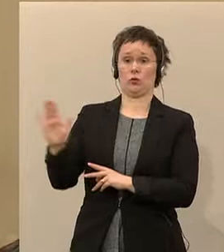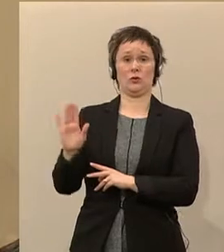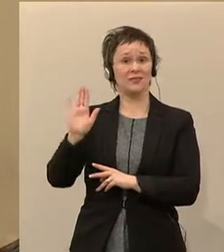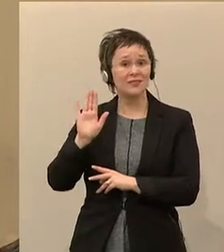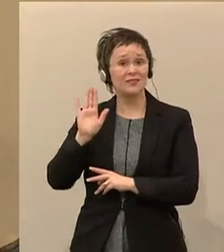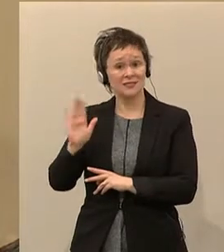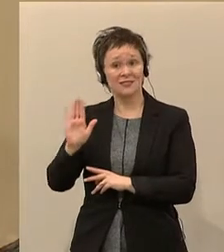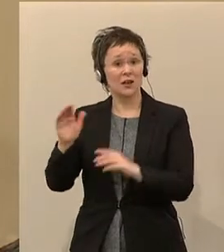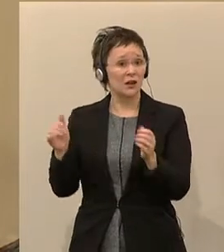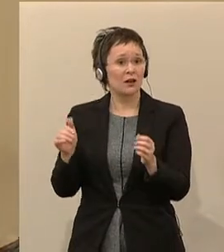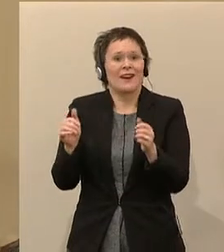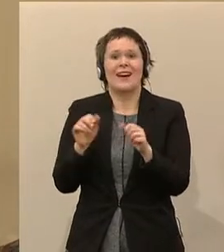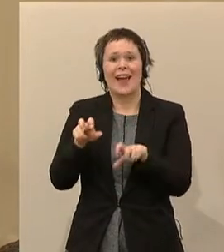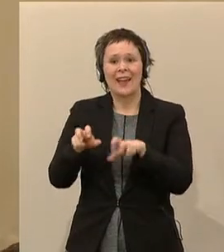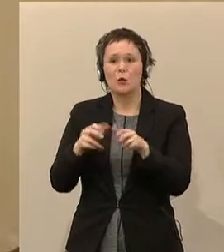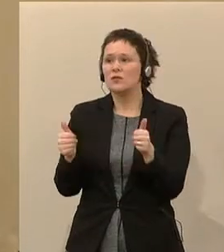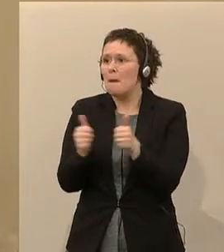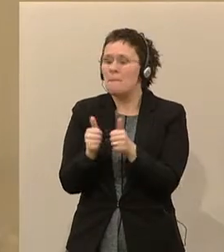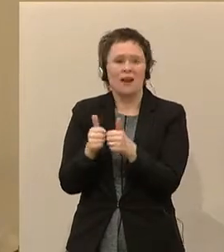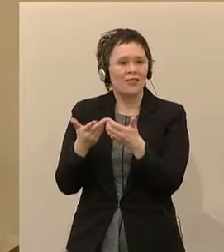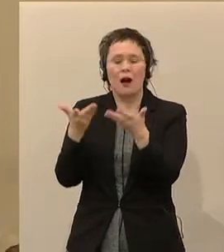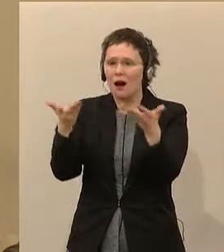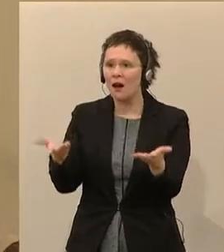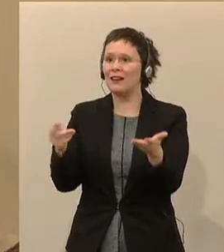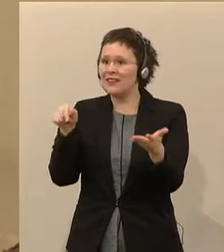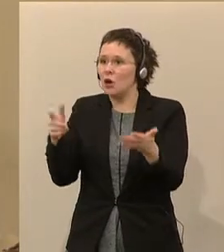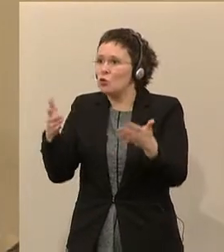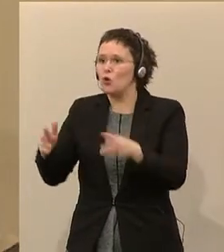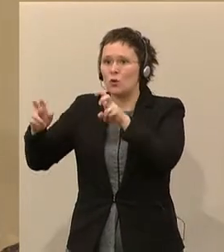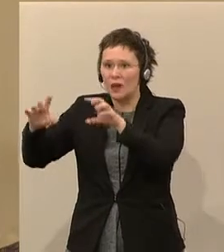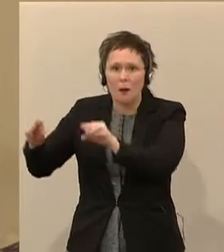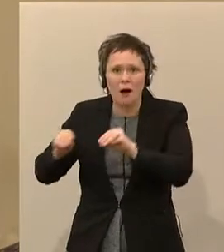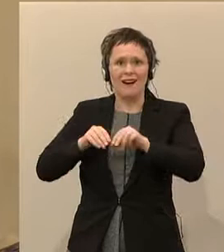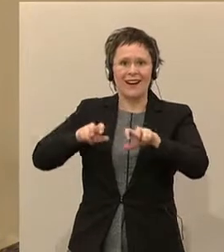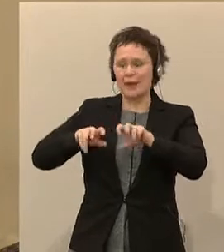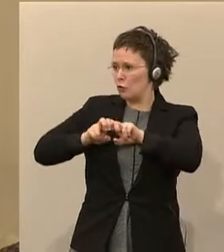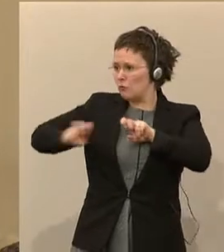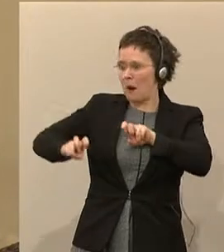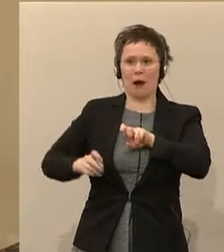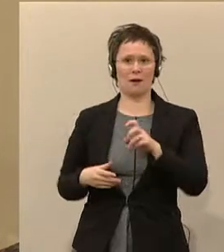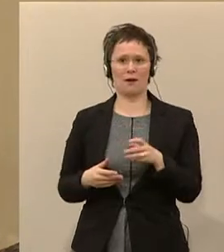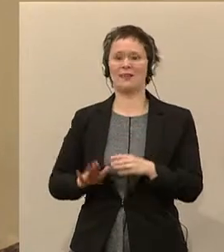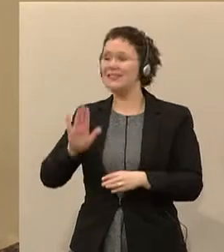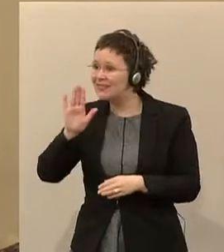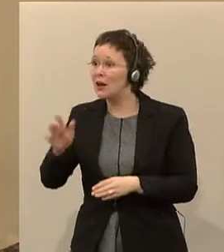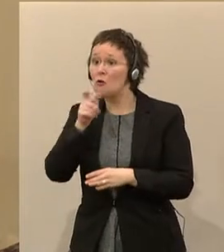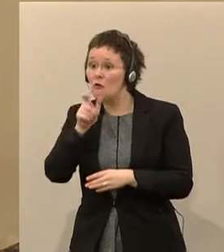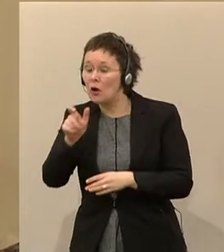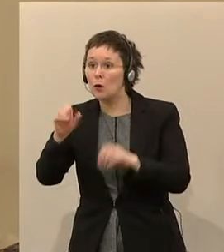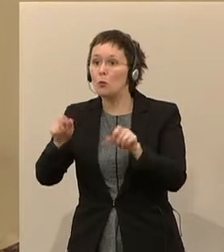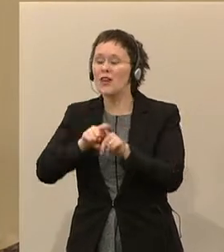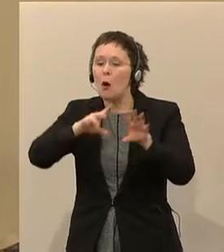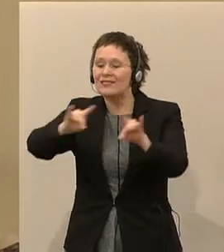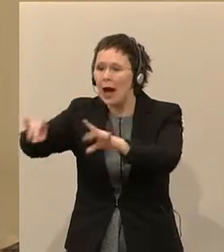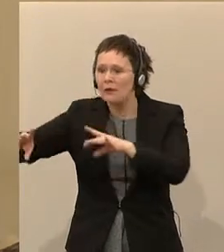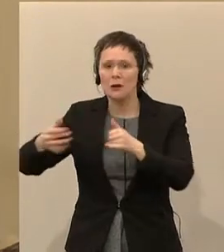Ihrem Koalitionspartner auf die Regierungsbank gebracht. Sie müssen Stellung beziehen, Sie müssen Ihren Worten Taten folgen lassen. Es braucht